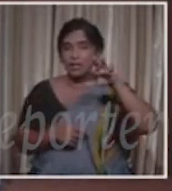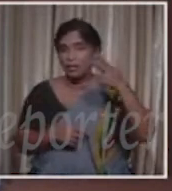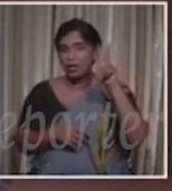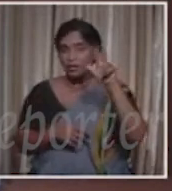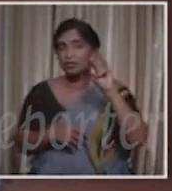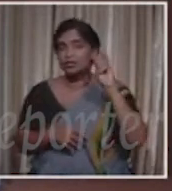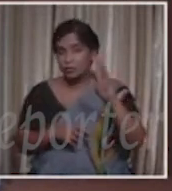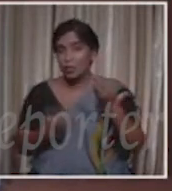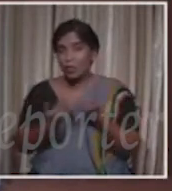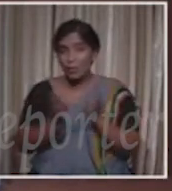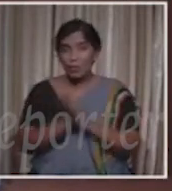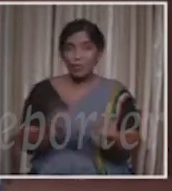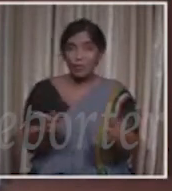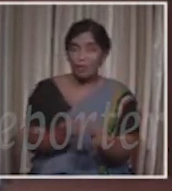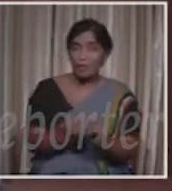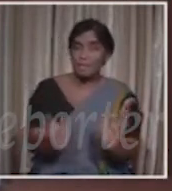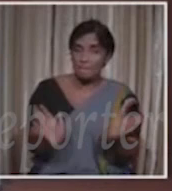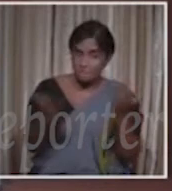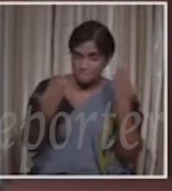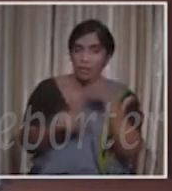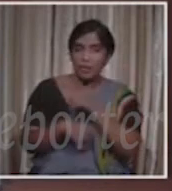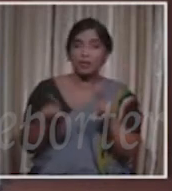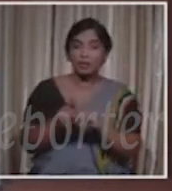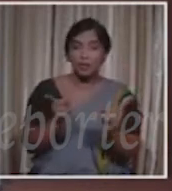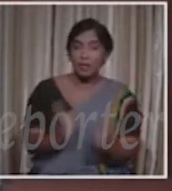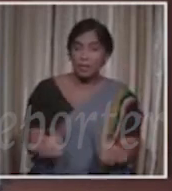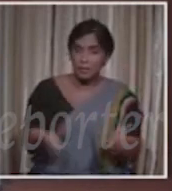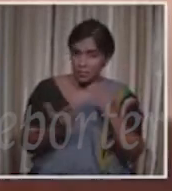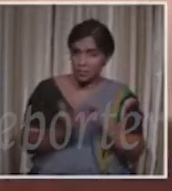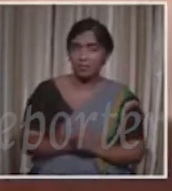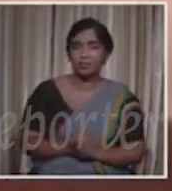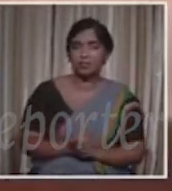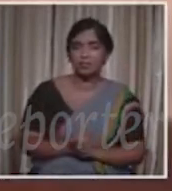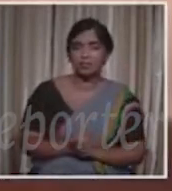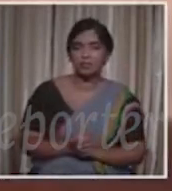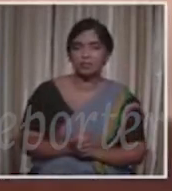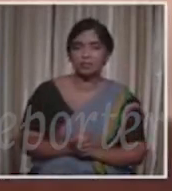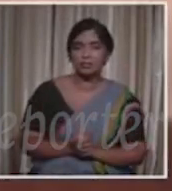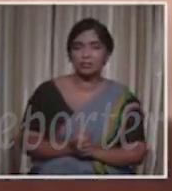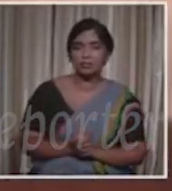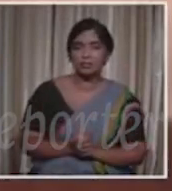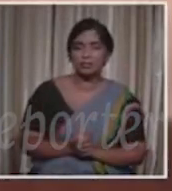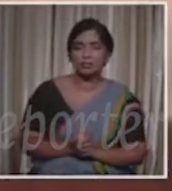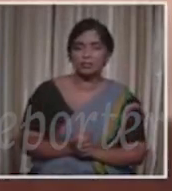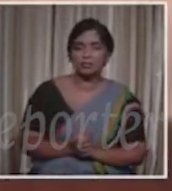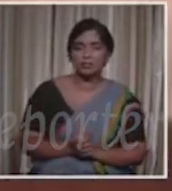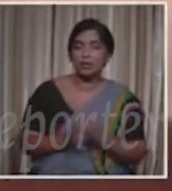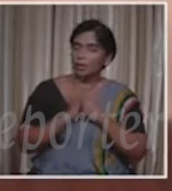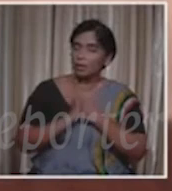අපිට මේක තමයි 1983 තමන් විසින්ම ප්‍රචණ්ඩත්ව නිර්මාණය කරලා තමන්ම ප්‍රචණ්ඩත්ව දියත්